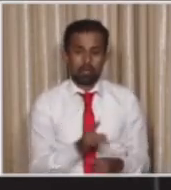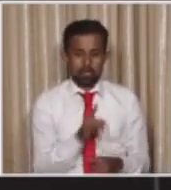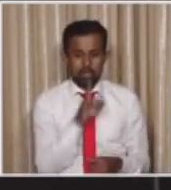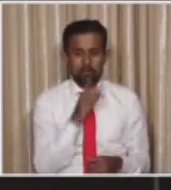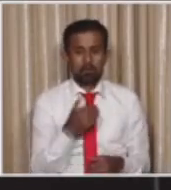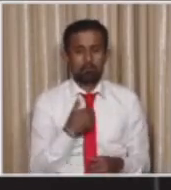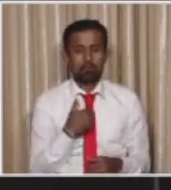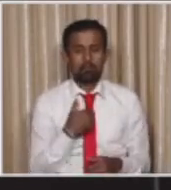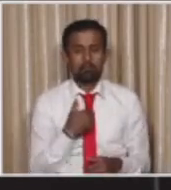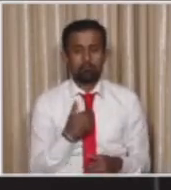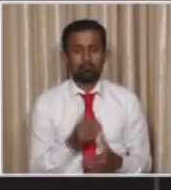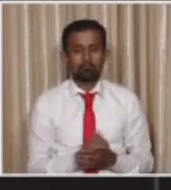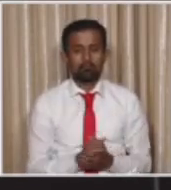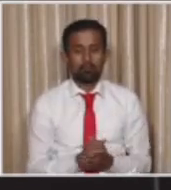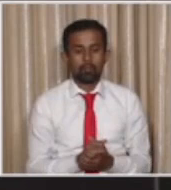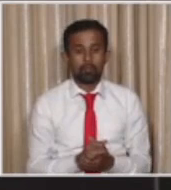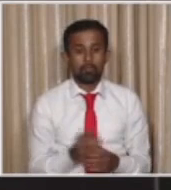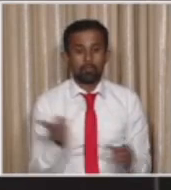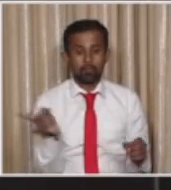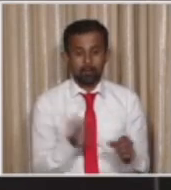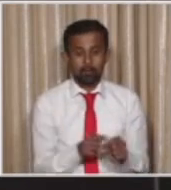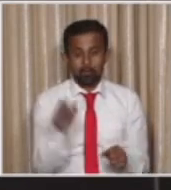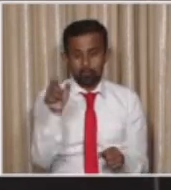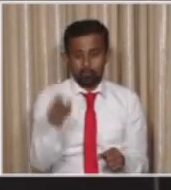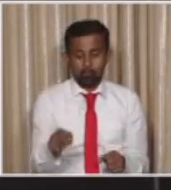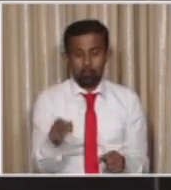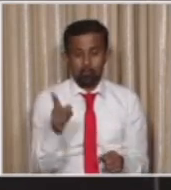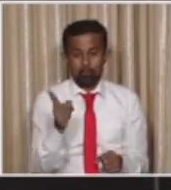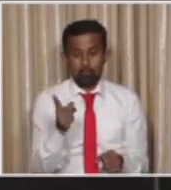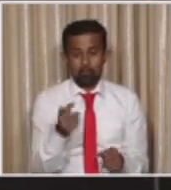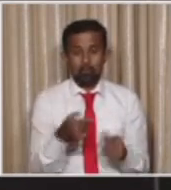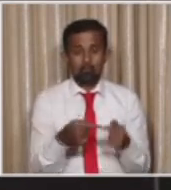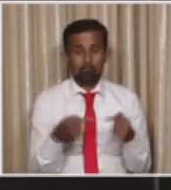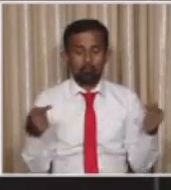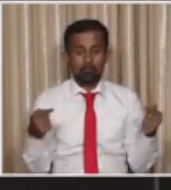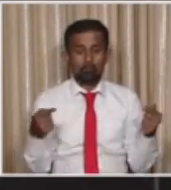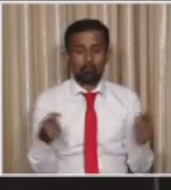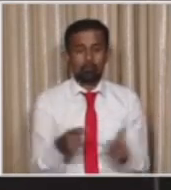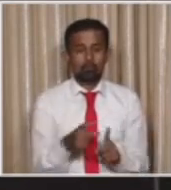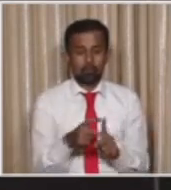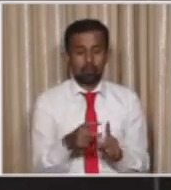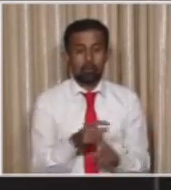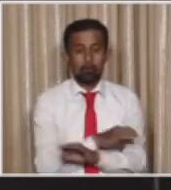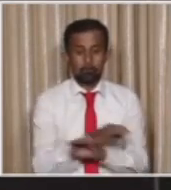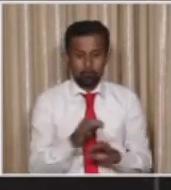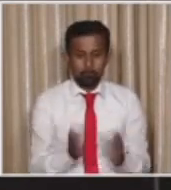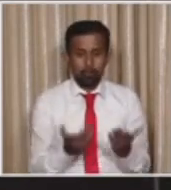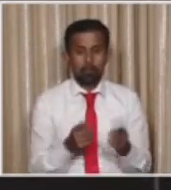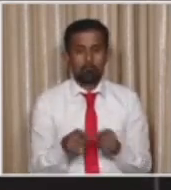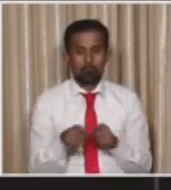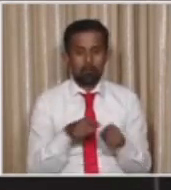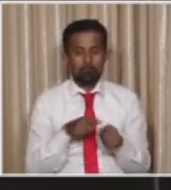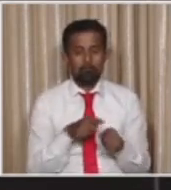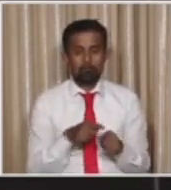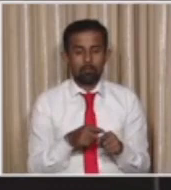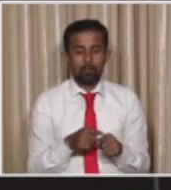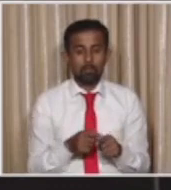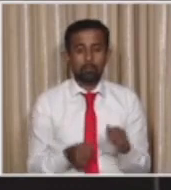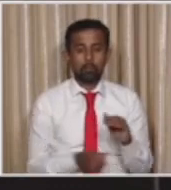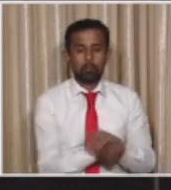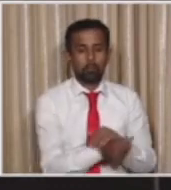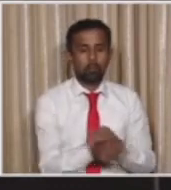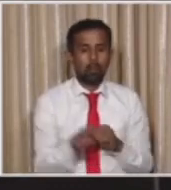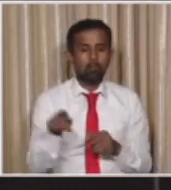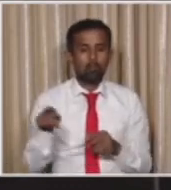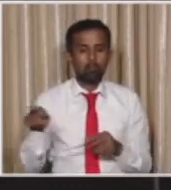ඕනේ. ඒ වගේම තමයි ඝාතකයන්ට ඒ අපරාධකාරයන්ට විරුද්ධව දැඩි ක්‍රියාමාර්ග ගන්න ගමන් ඒක ඉඩ දුන්නේ කවුද කියලාත්